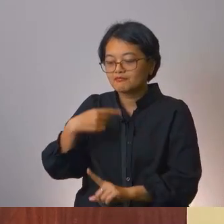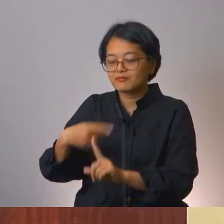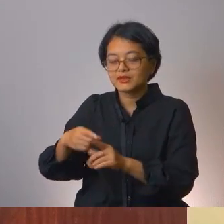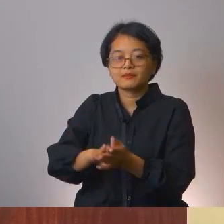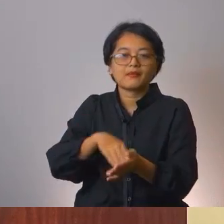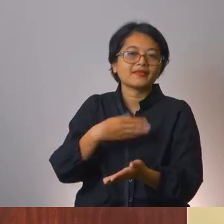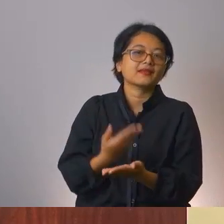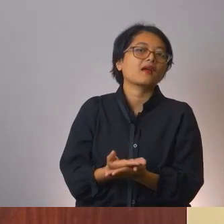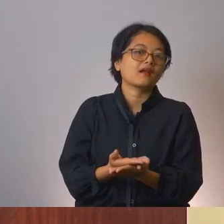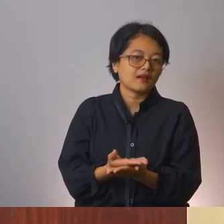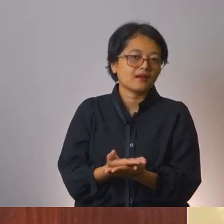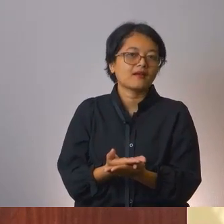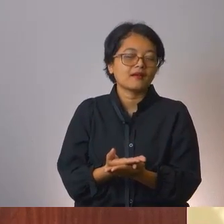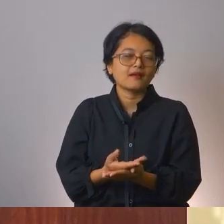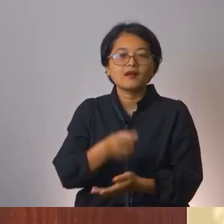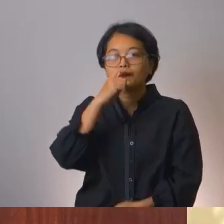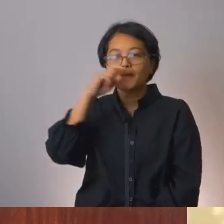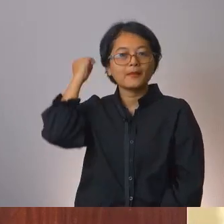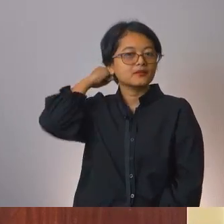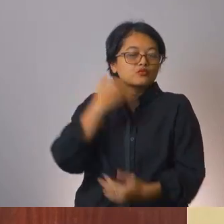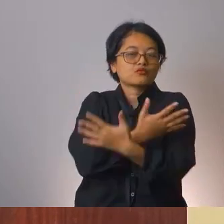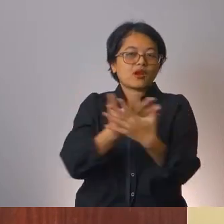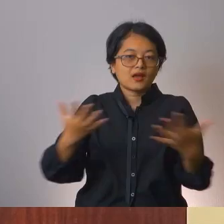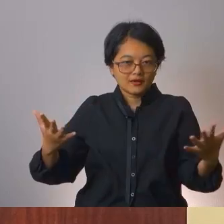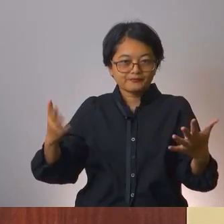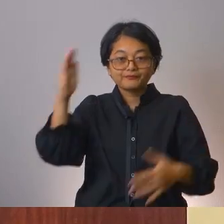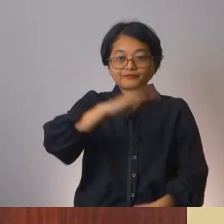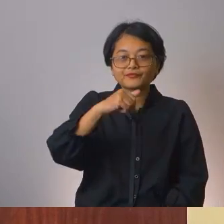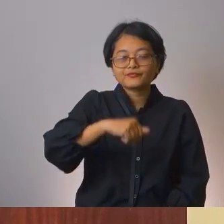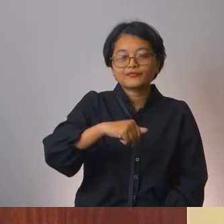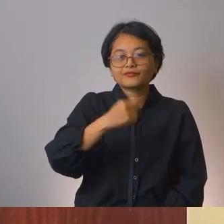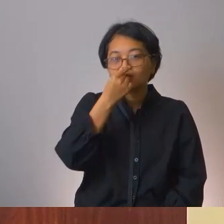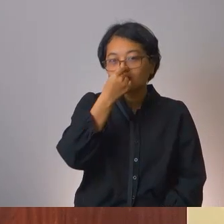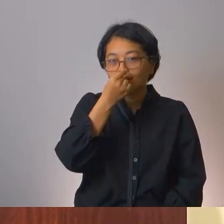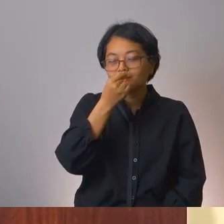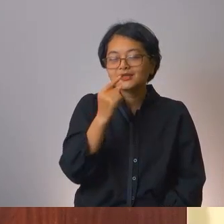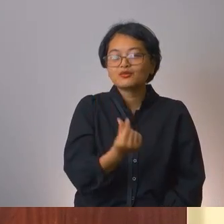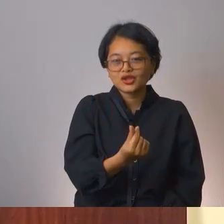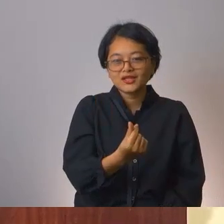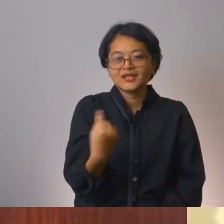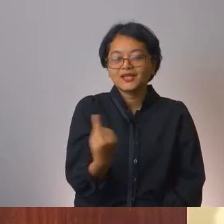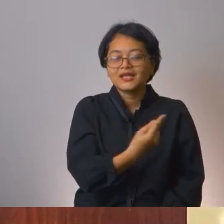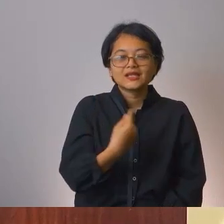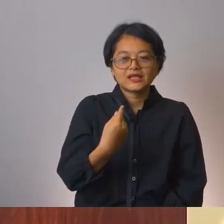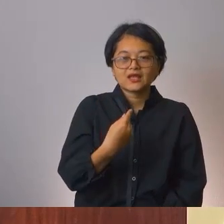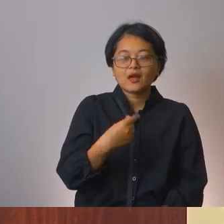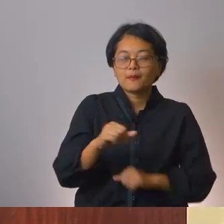Bapak, Ibu, Saudara, meskipun di Kamis Putih ini kita tidak melakukan ritual pembasuhan kaki